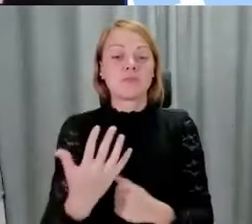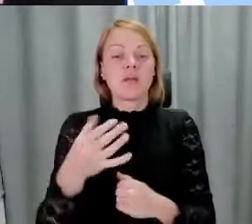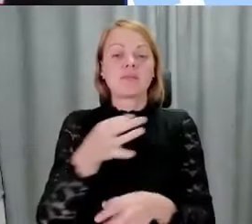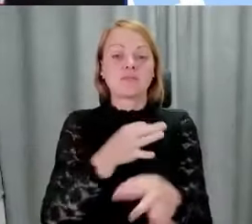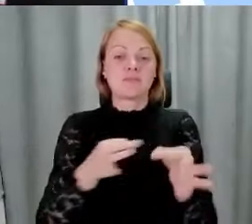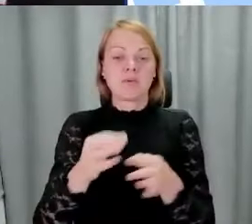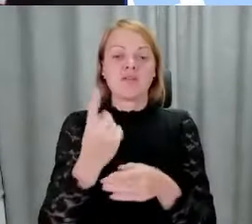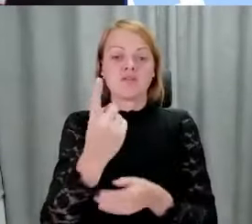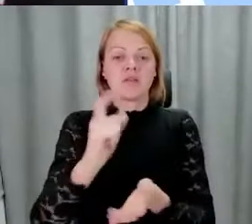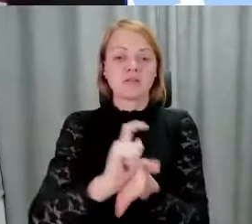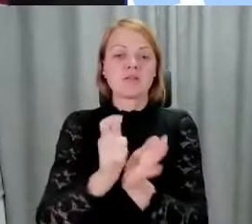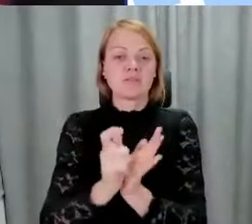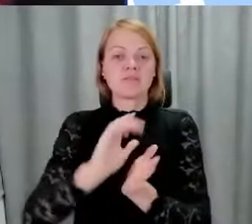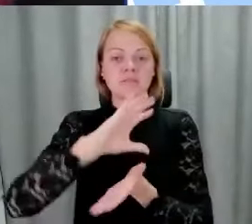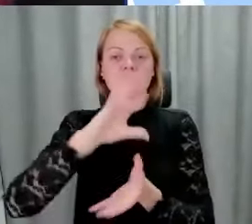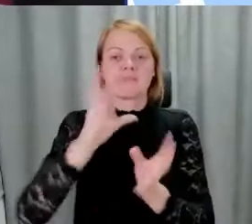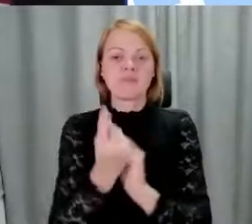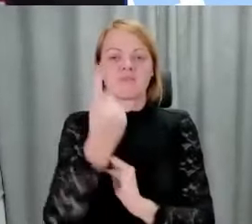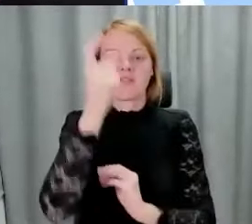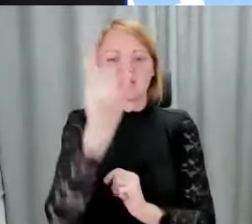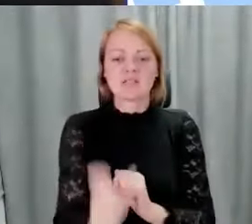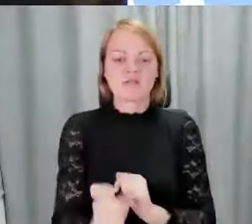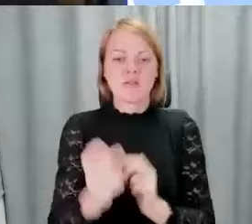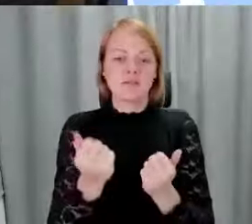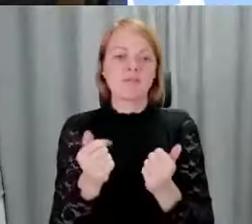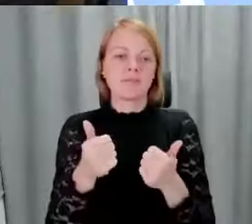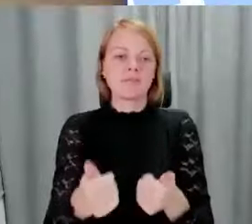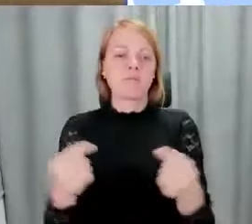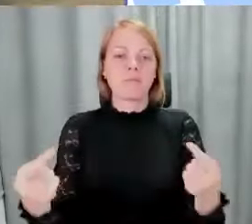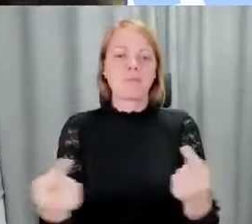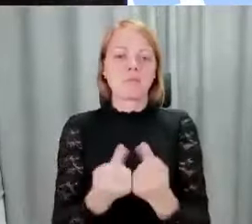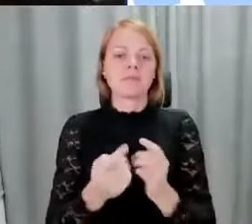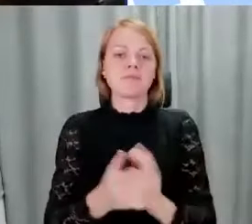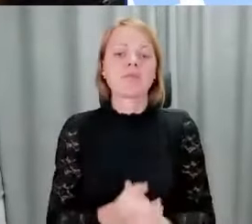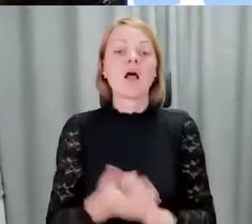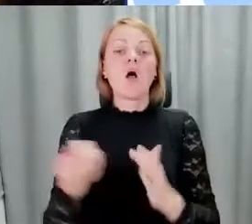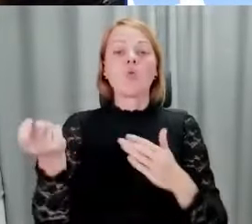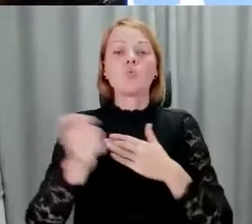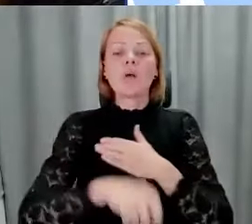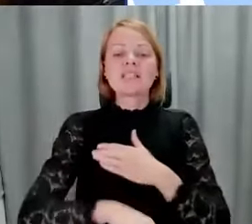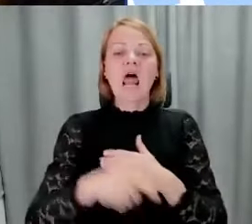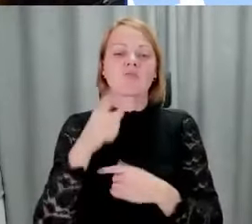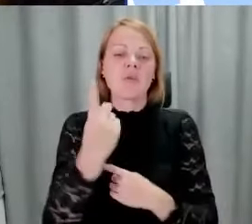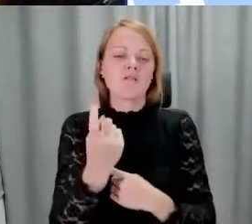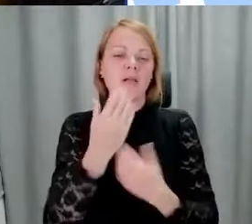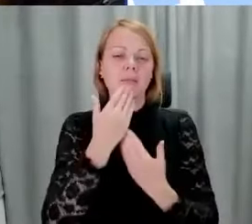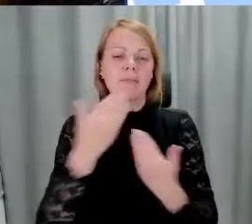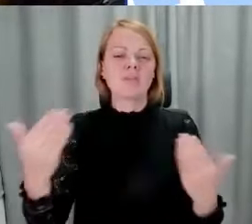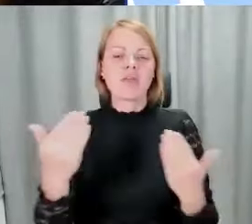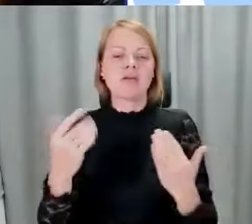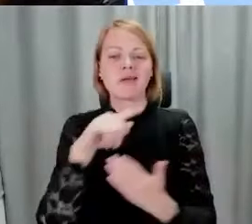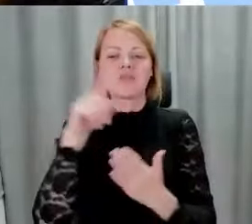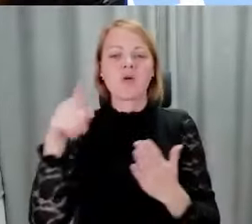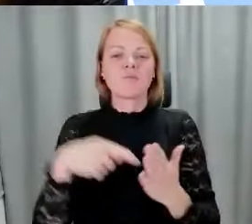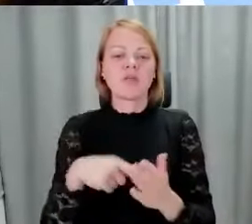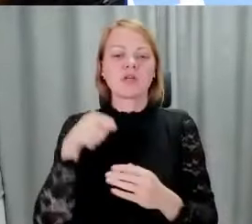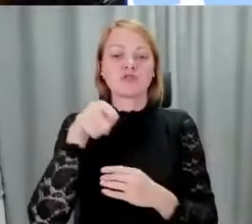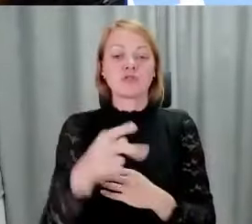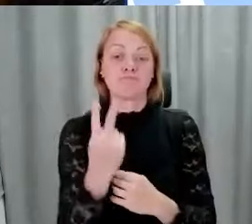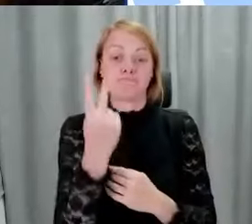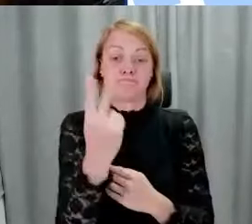visai patvērtnē. Labi, paldies. Un noslēgumā vēl beidzamais jautājums šim tandēmam. Vai